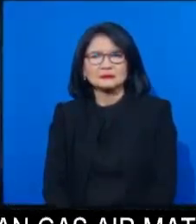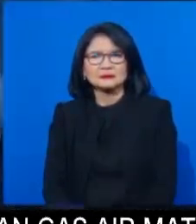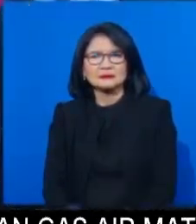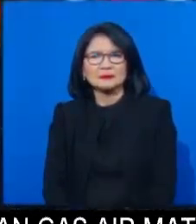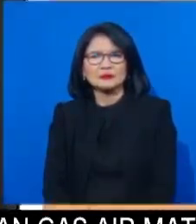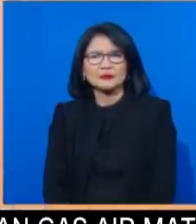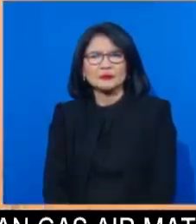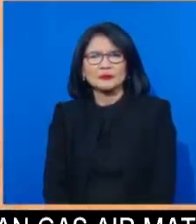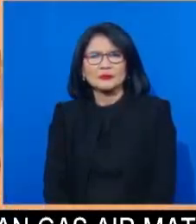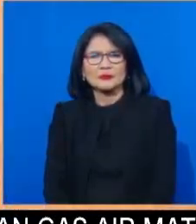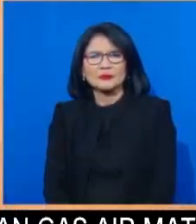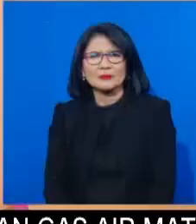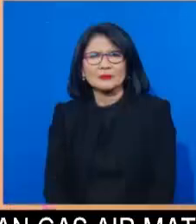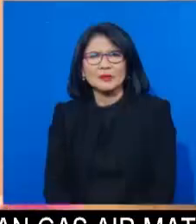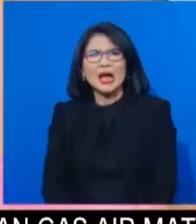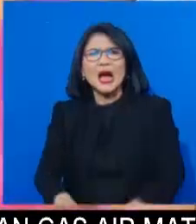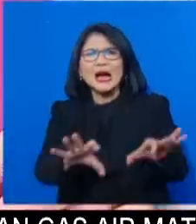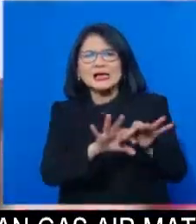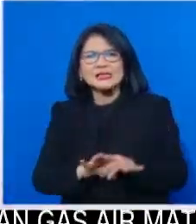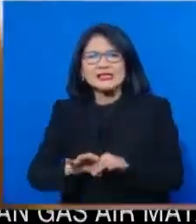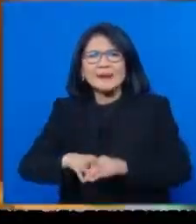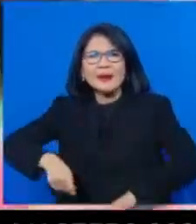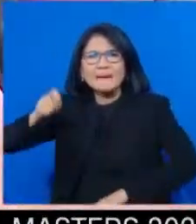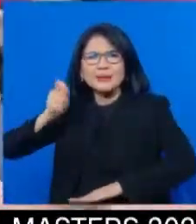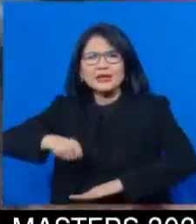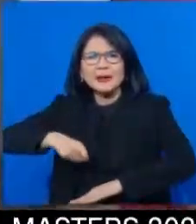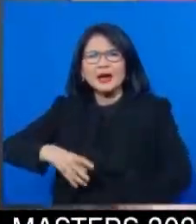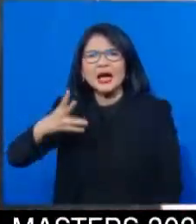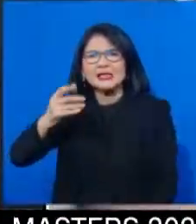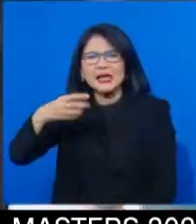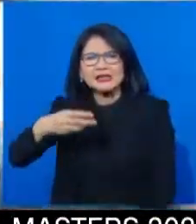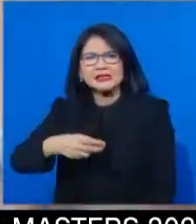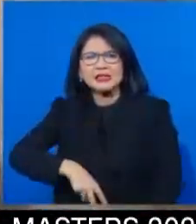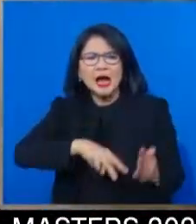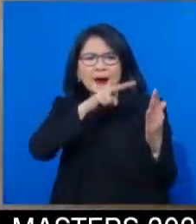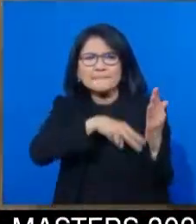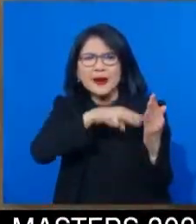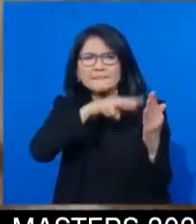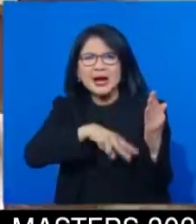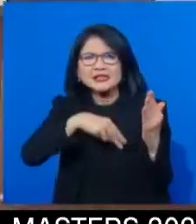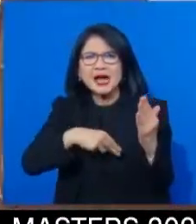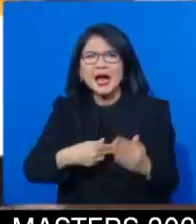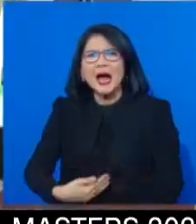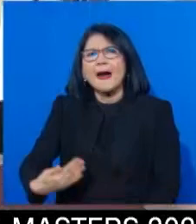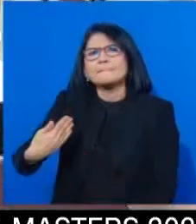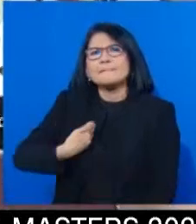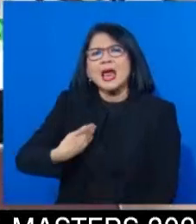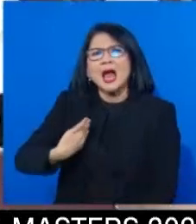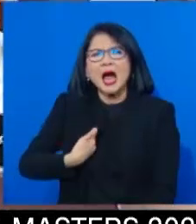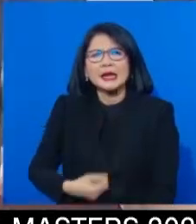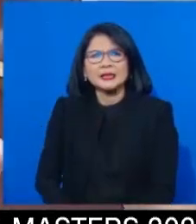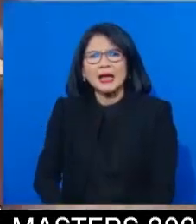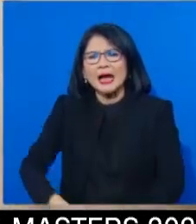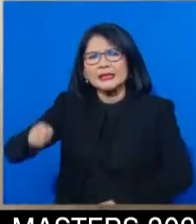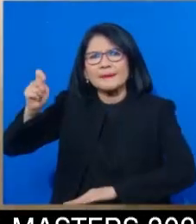Justice kolaborator kasus pembunuhan berencana Brigadir Yosua, Richard Eliezer membacakan nota pembelaan pribadinya pada sidang lanjutan di Pengadilan